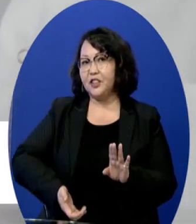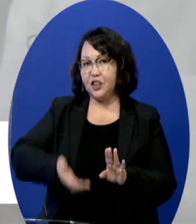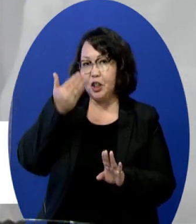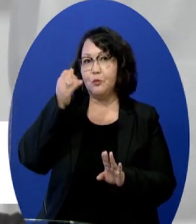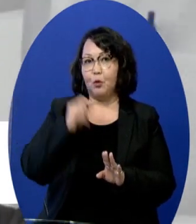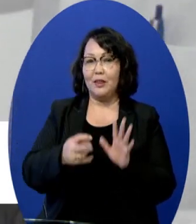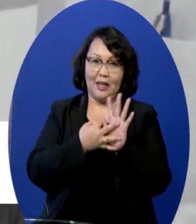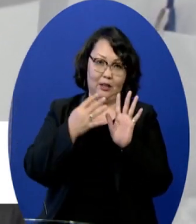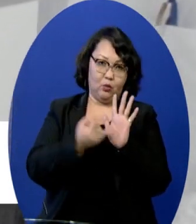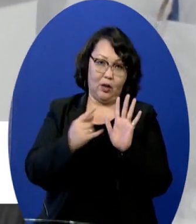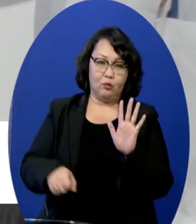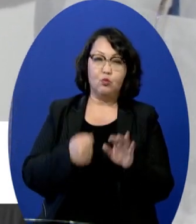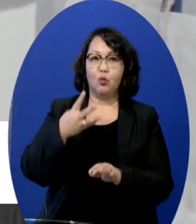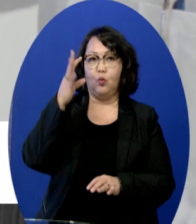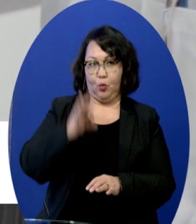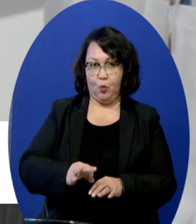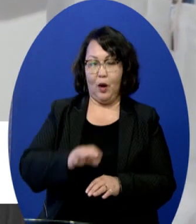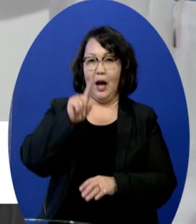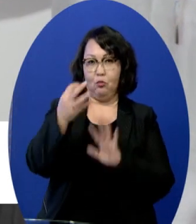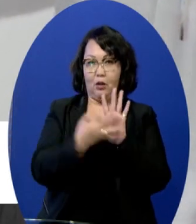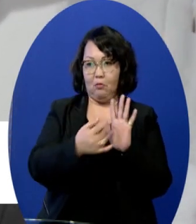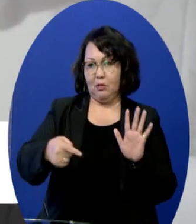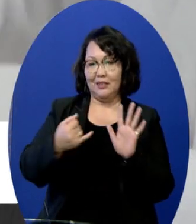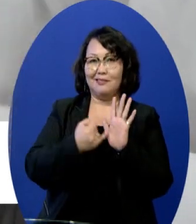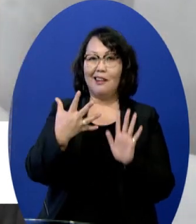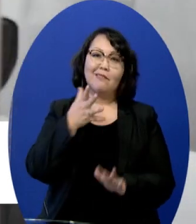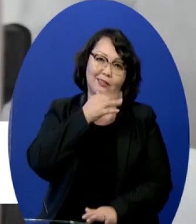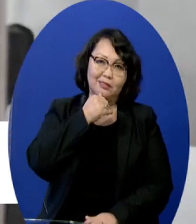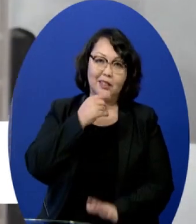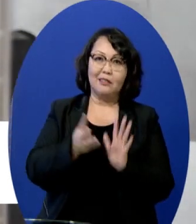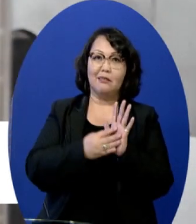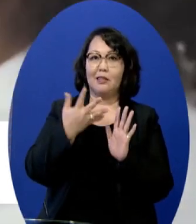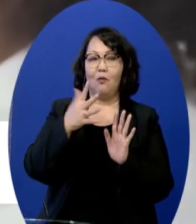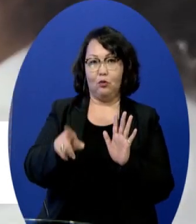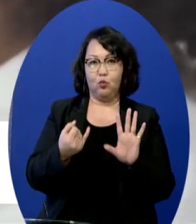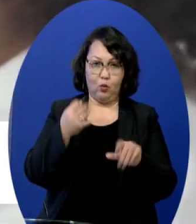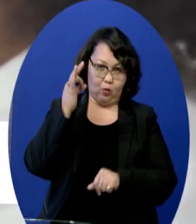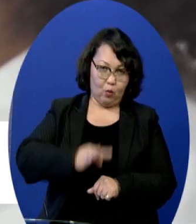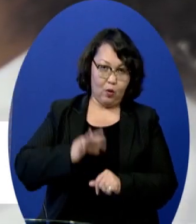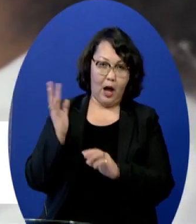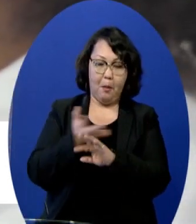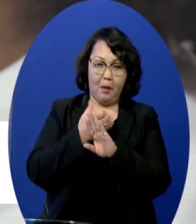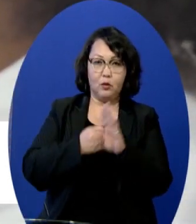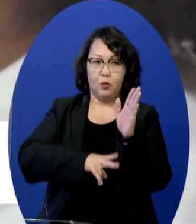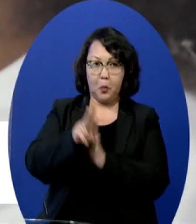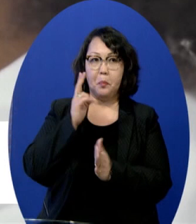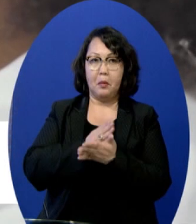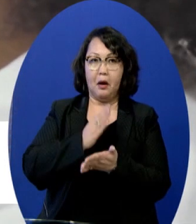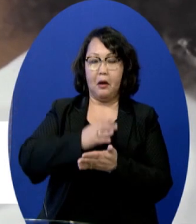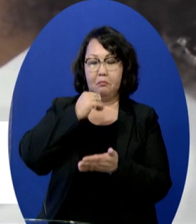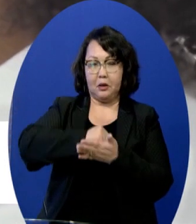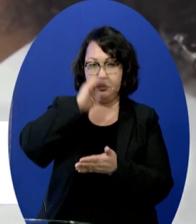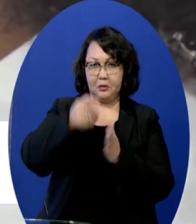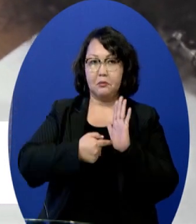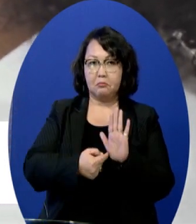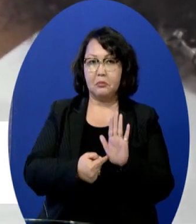насныханд 86.4%, 18-аас 65 насныханд 95.6% хамгаалалт үүсгэж байгааг баталсан байна.